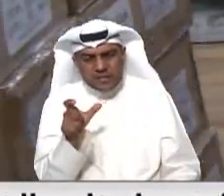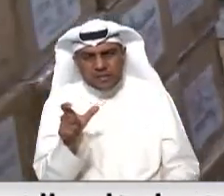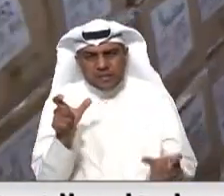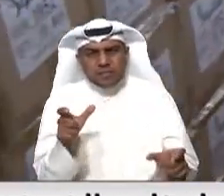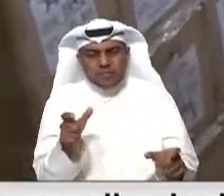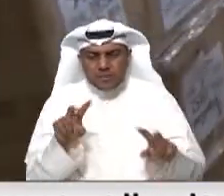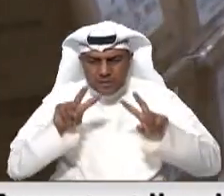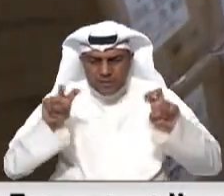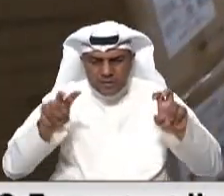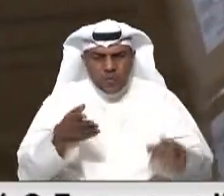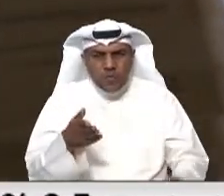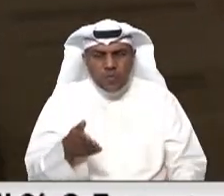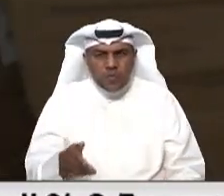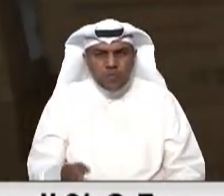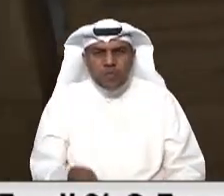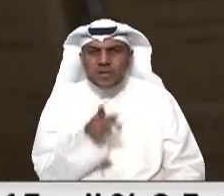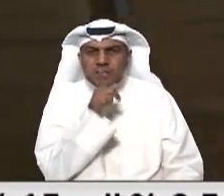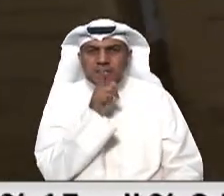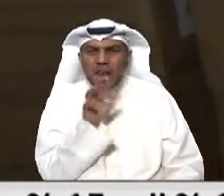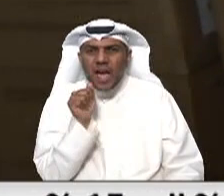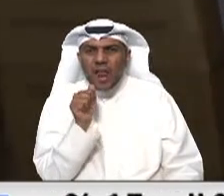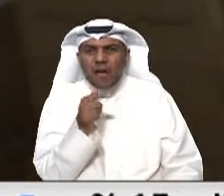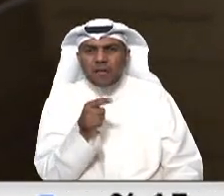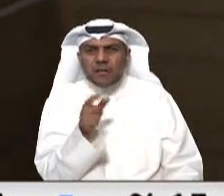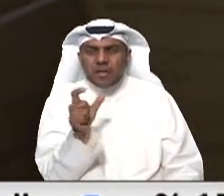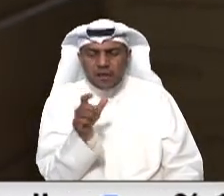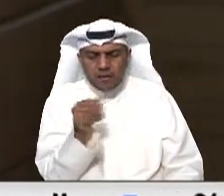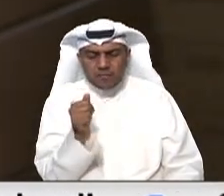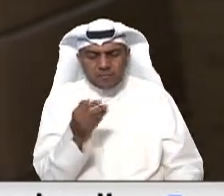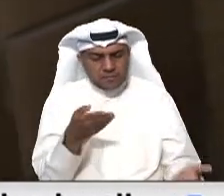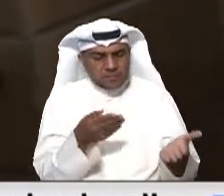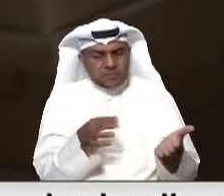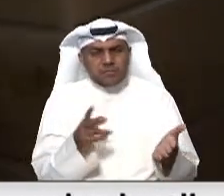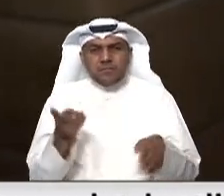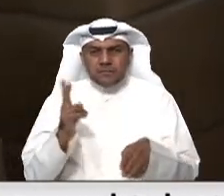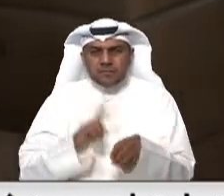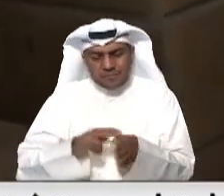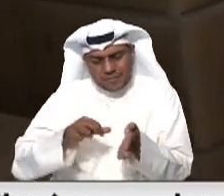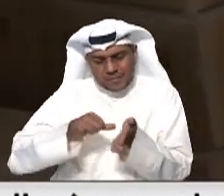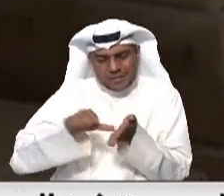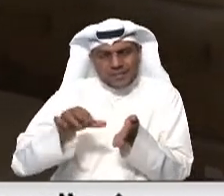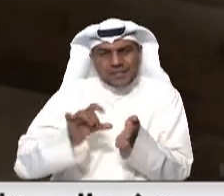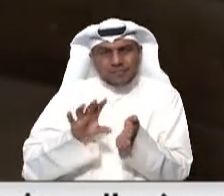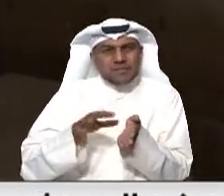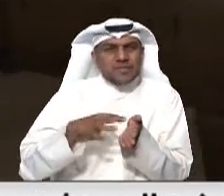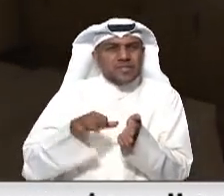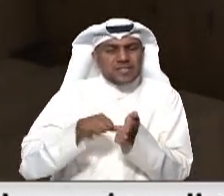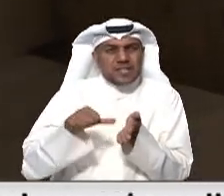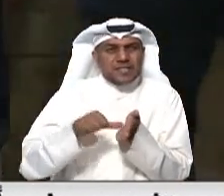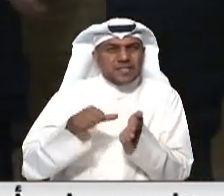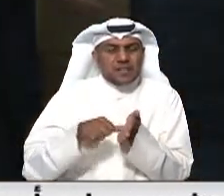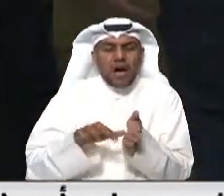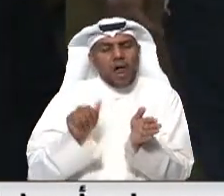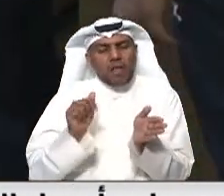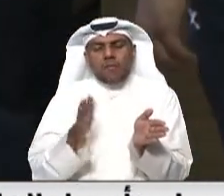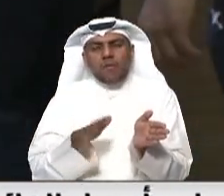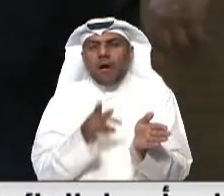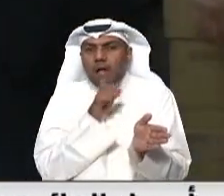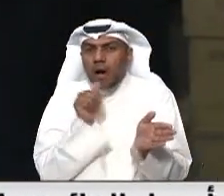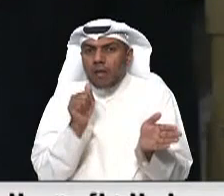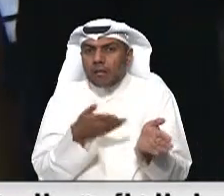المخزن بتغيير تاريخ انتهائها واعاده بيعها على المحلات التجاريه كمواد ساريه الصلاحيه ما يتسبب